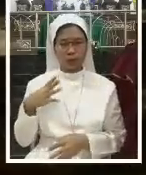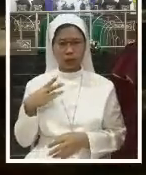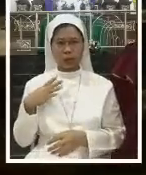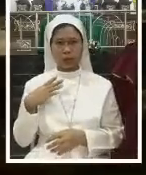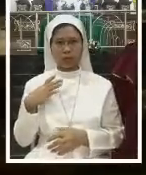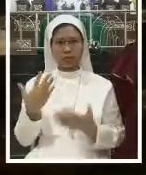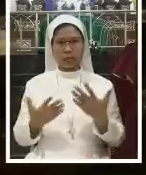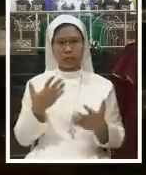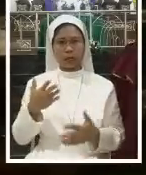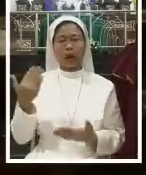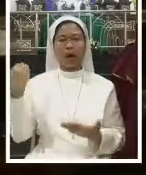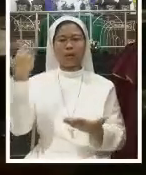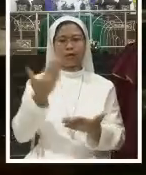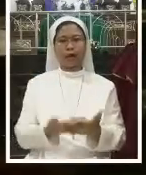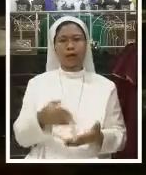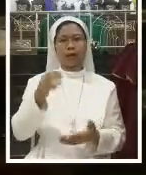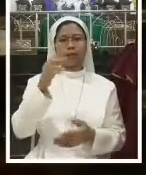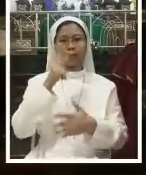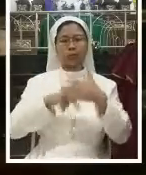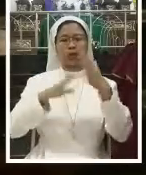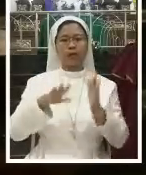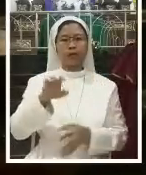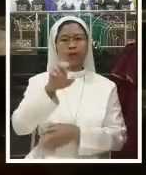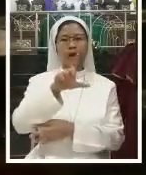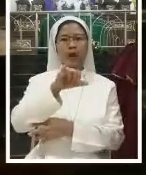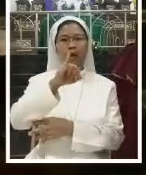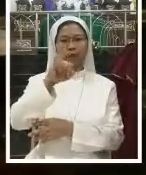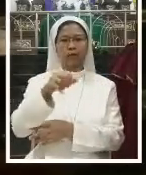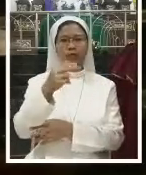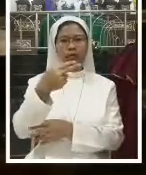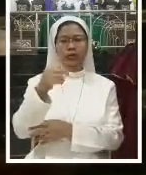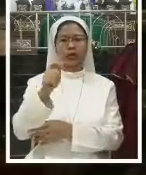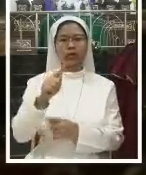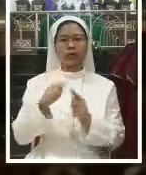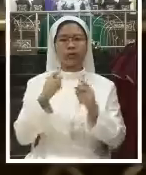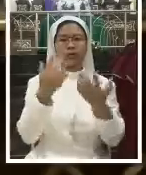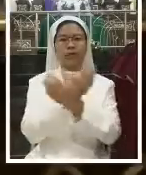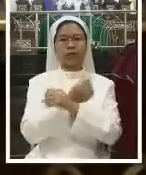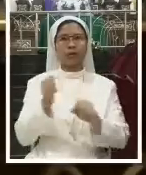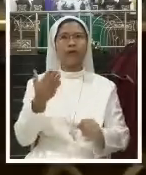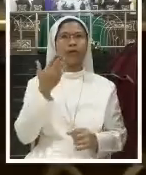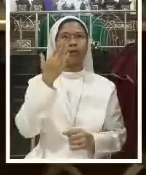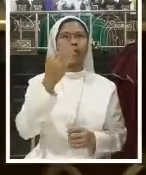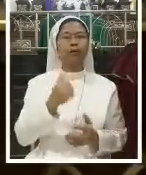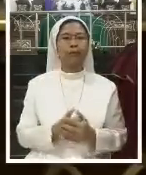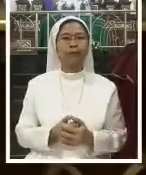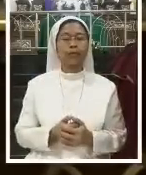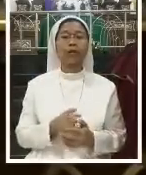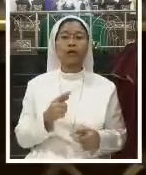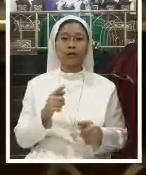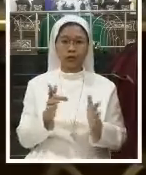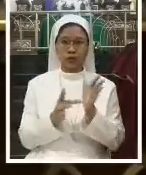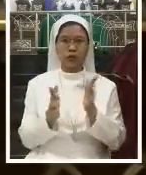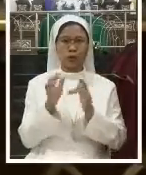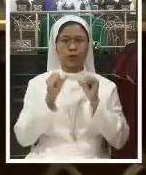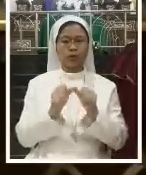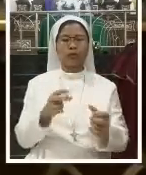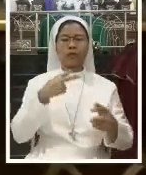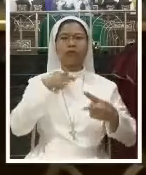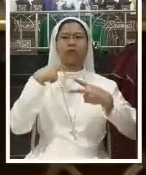kung maabot si Elias sa pagligtas sa iya. Si Jesus kuminarahaw giraray nin makusog